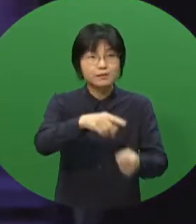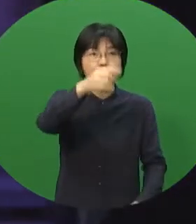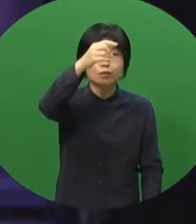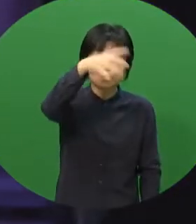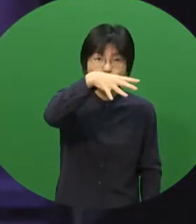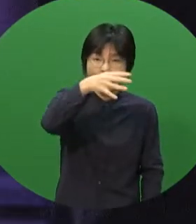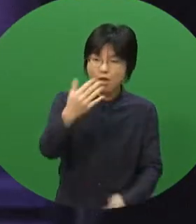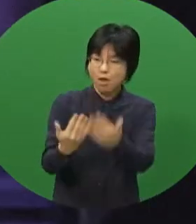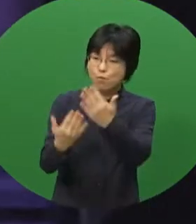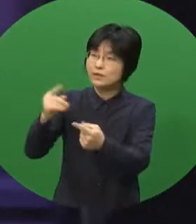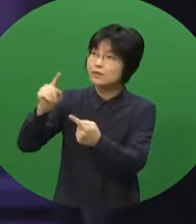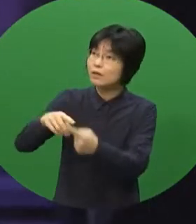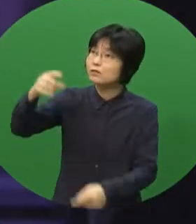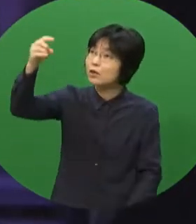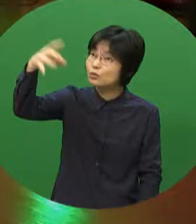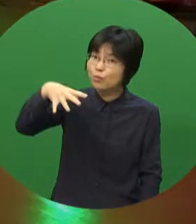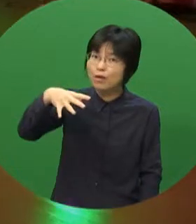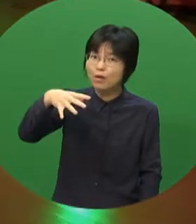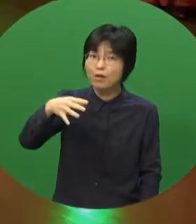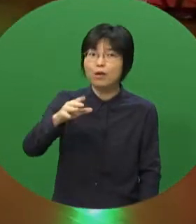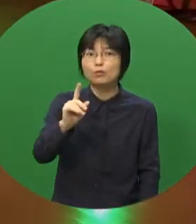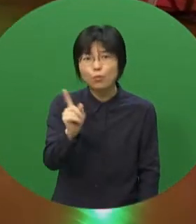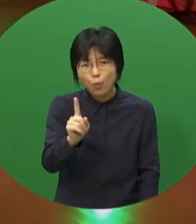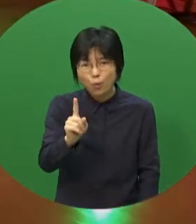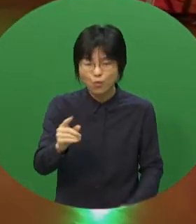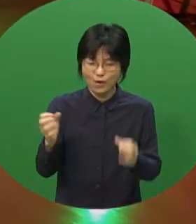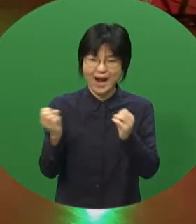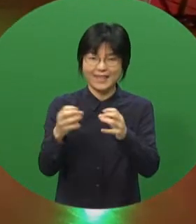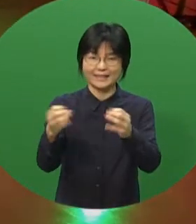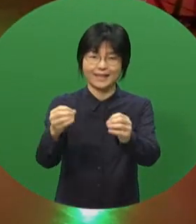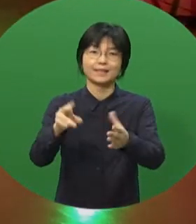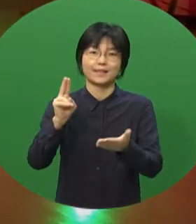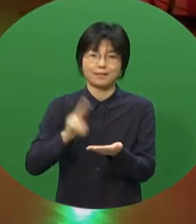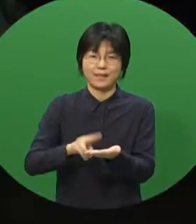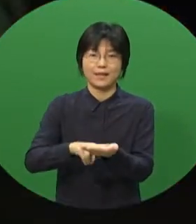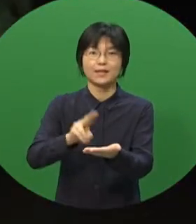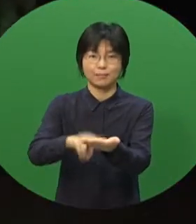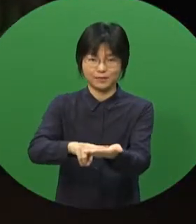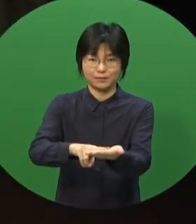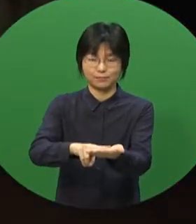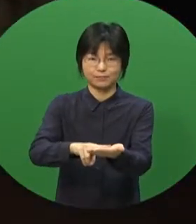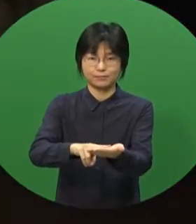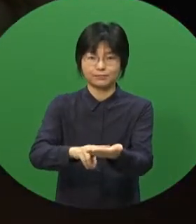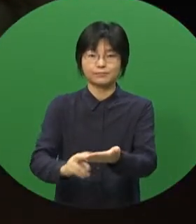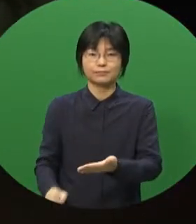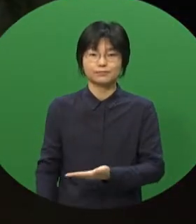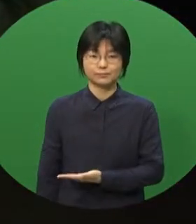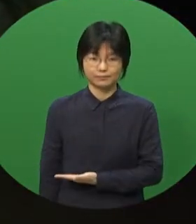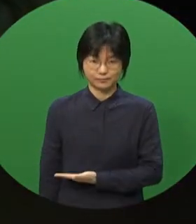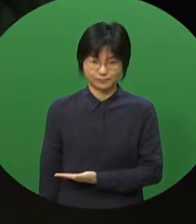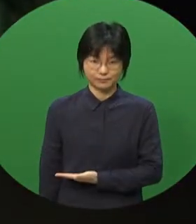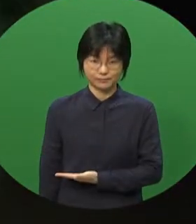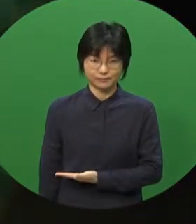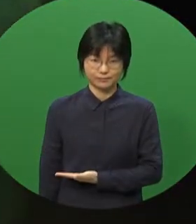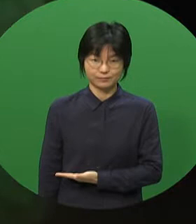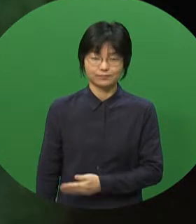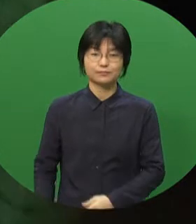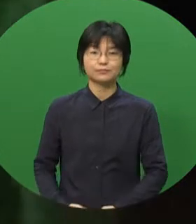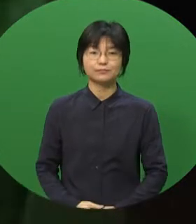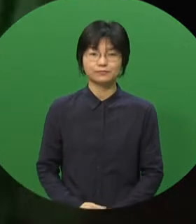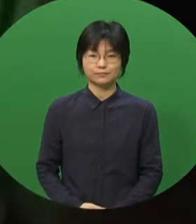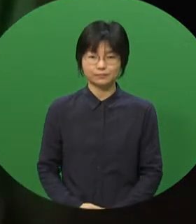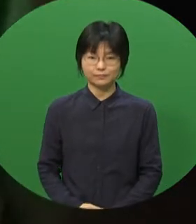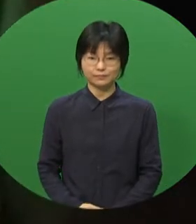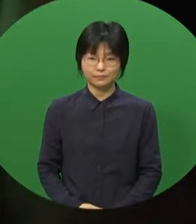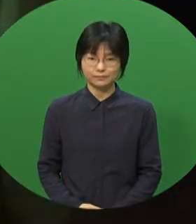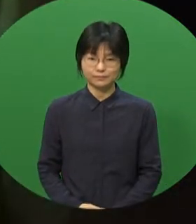明を使って表現するには、 どうもあったがいいと思う。上のラインとか昼の無理って感じ、夜感